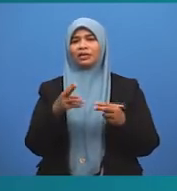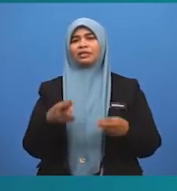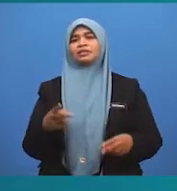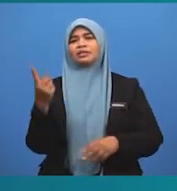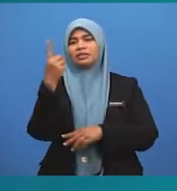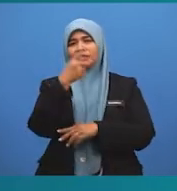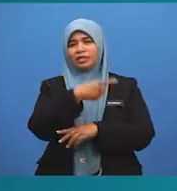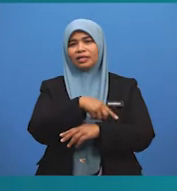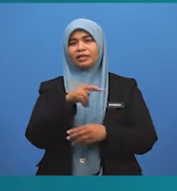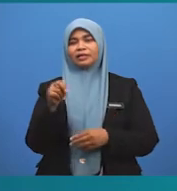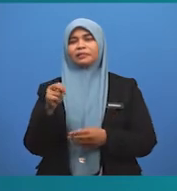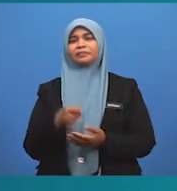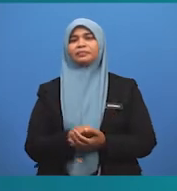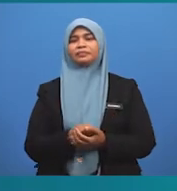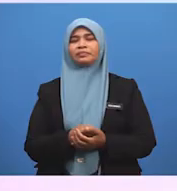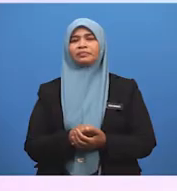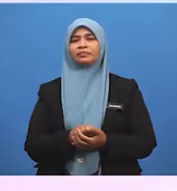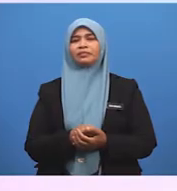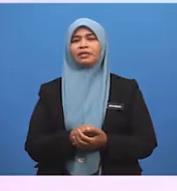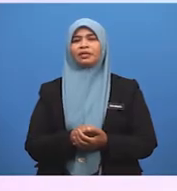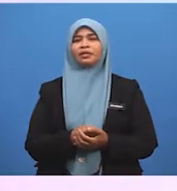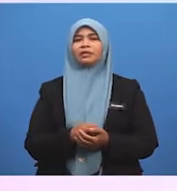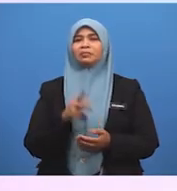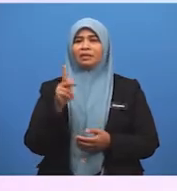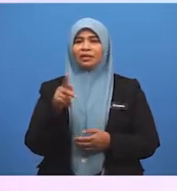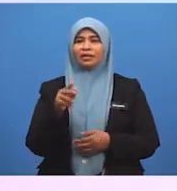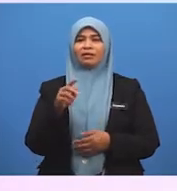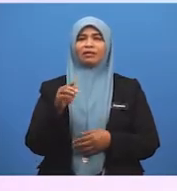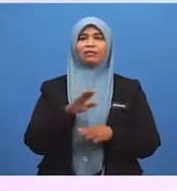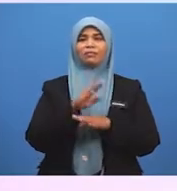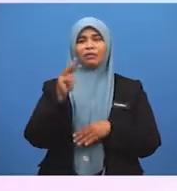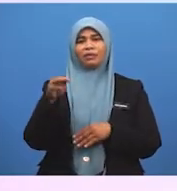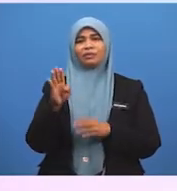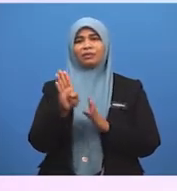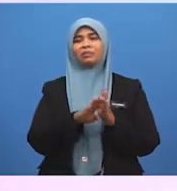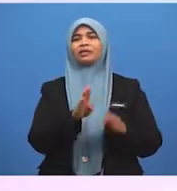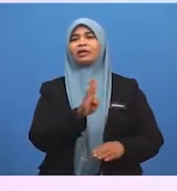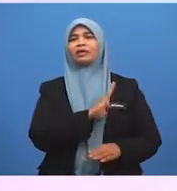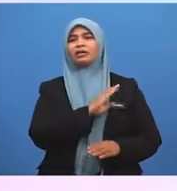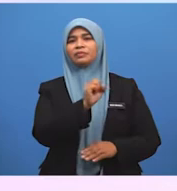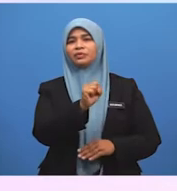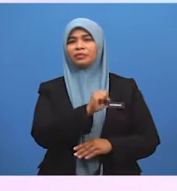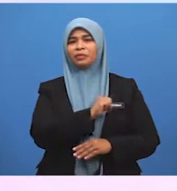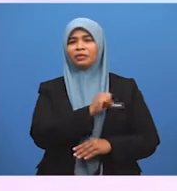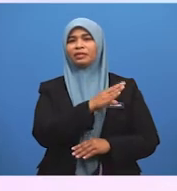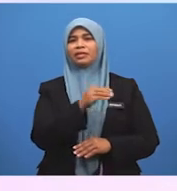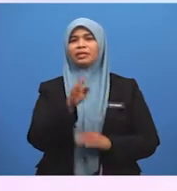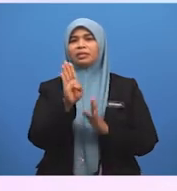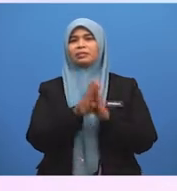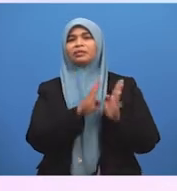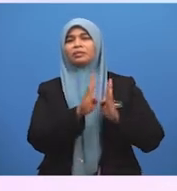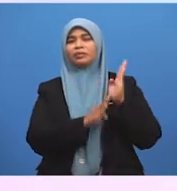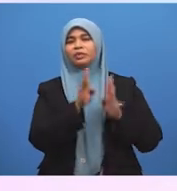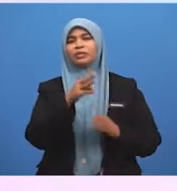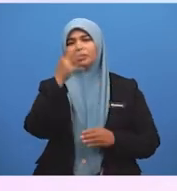pergaulan seharian. Pernah tak murid-murid beradab sopan dan berbudi